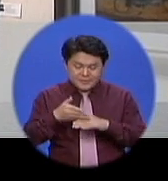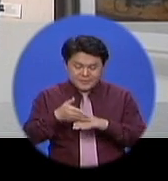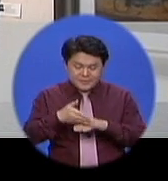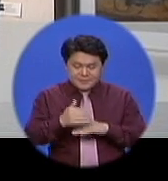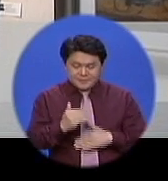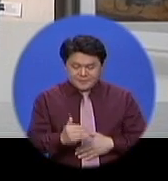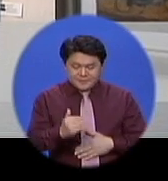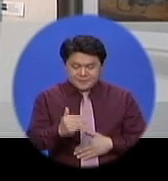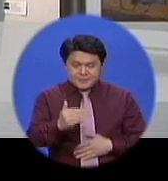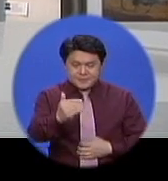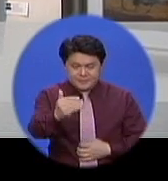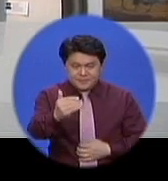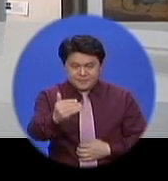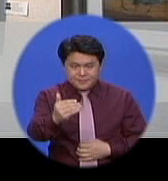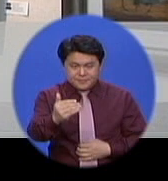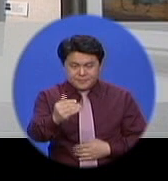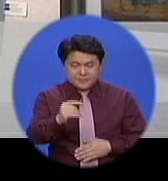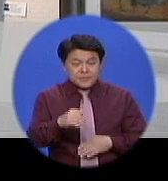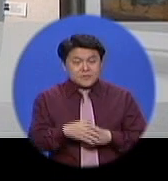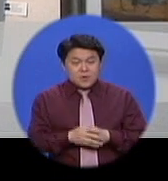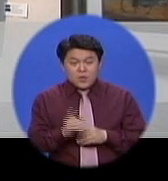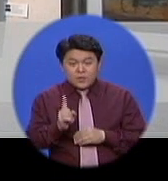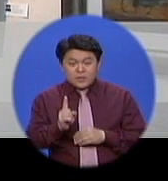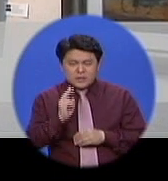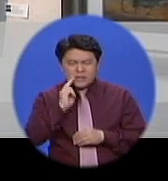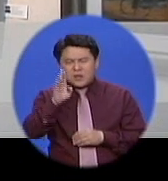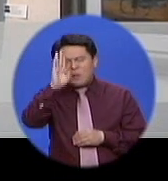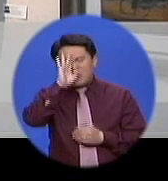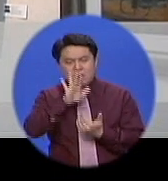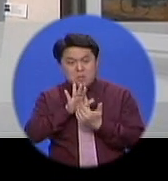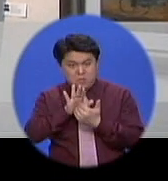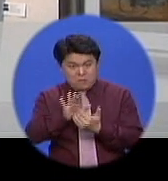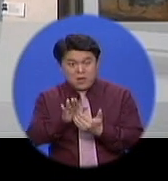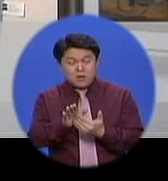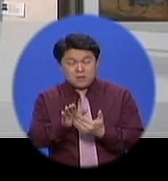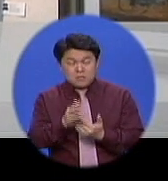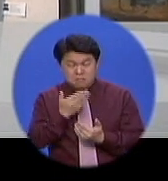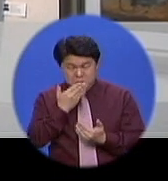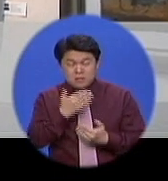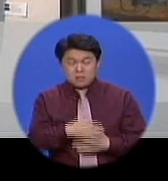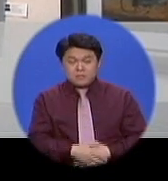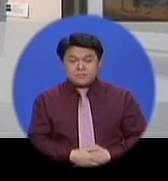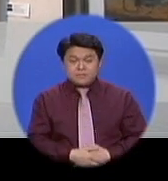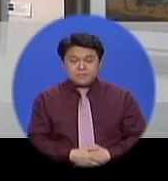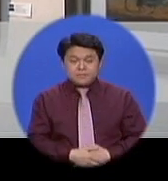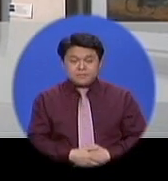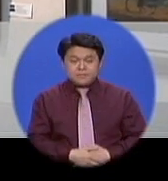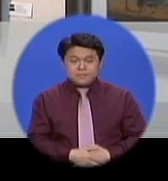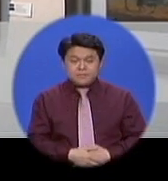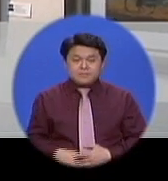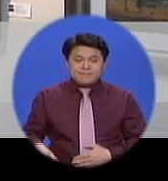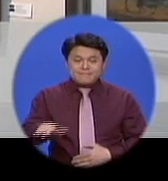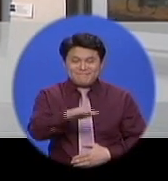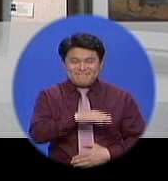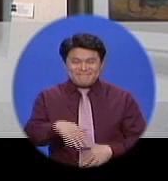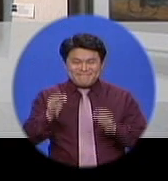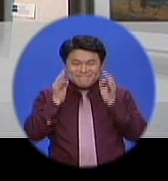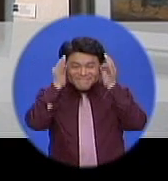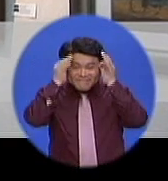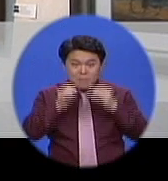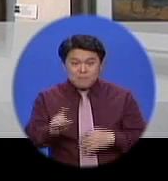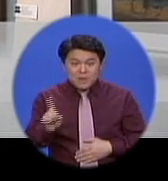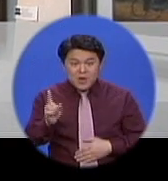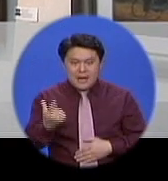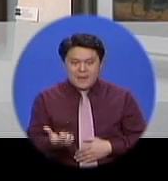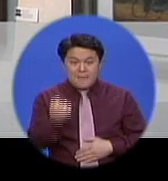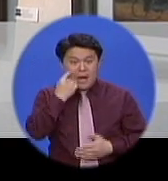서서히 진행하도록만 할 수만 있어도 그렇게 심각한 상태로 가는 것을 피할 수 있습니다. 그래서 우리가 노력하는 것은 바로